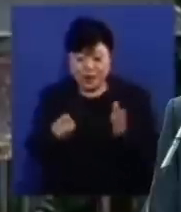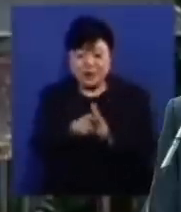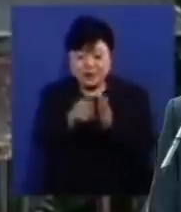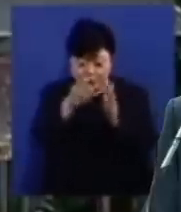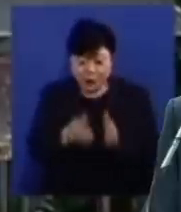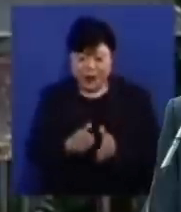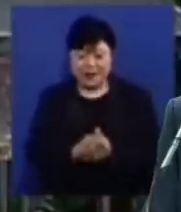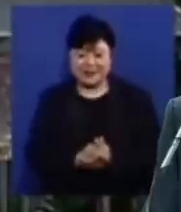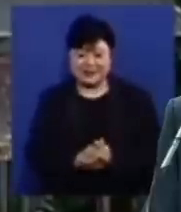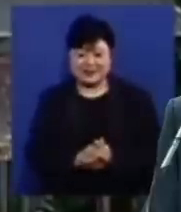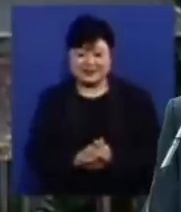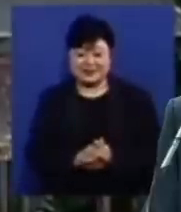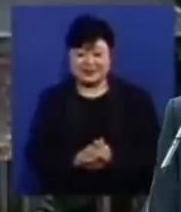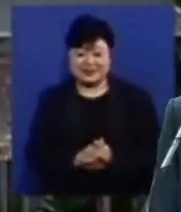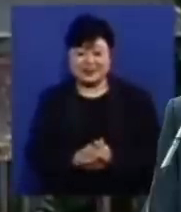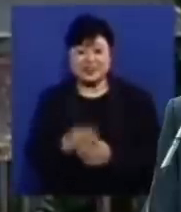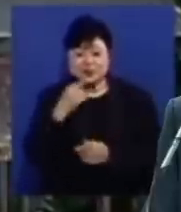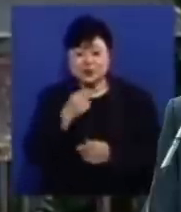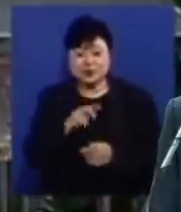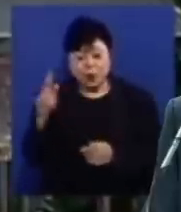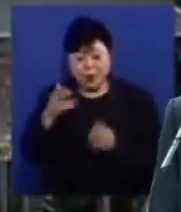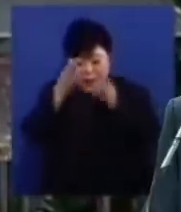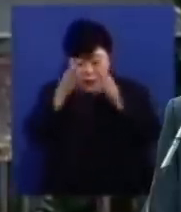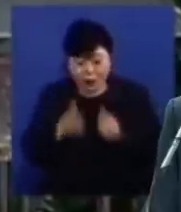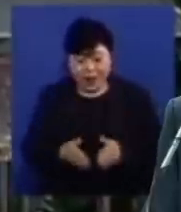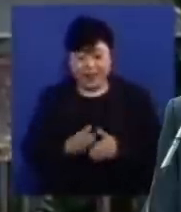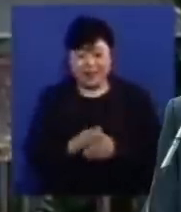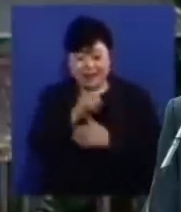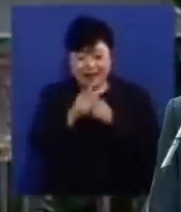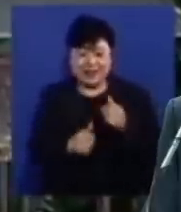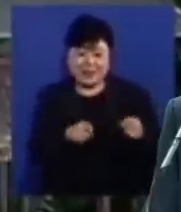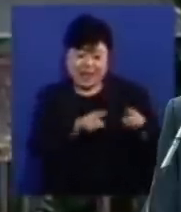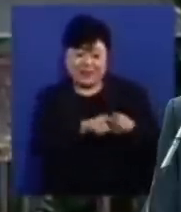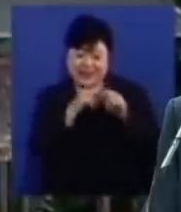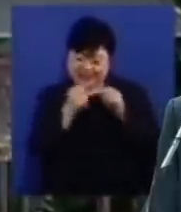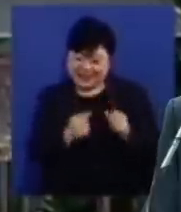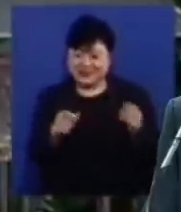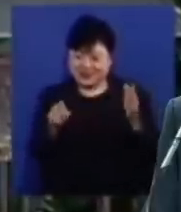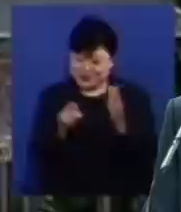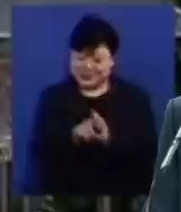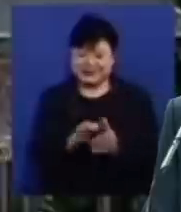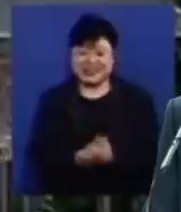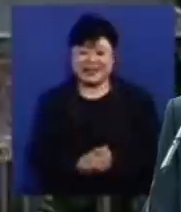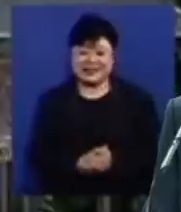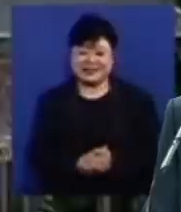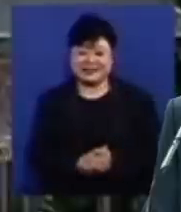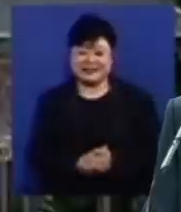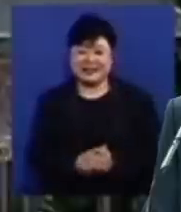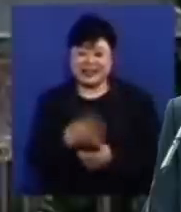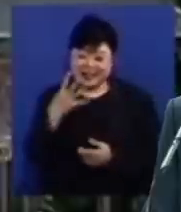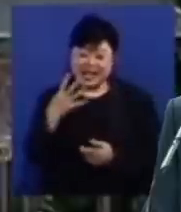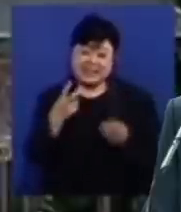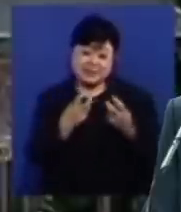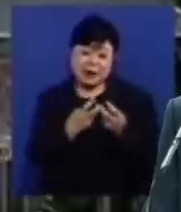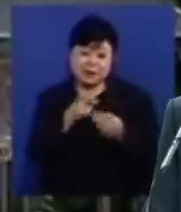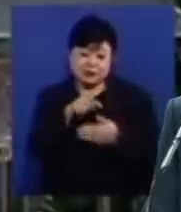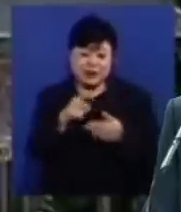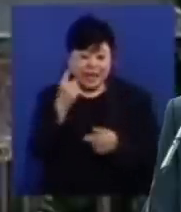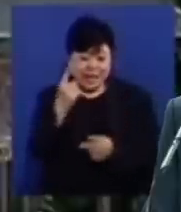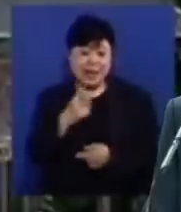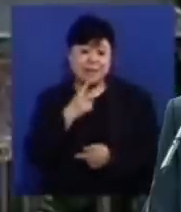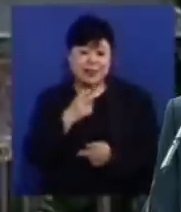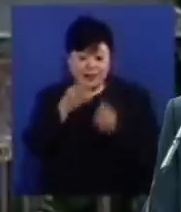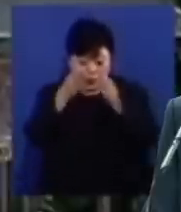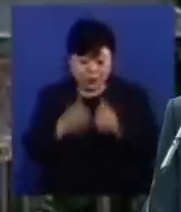통하여 입술의 고백을 통하여 하나님이 같이 계신다. 이 네 가지 방법 중에 한 가지만